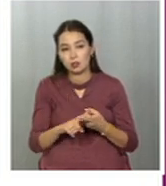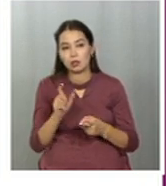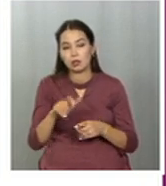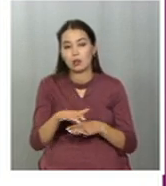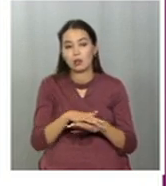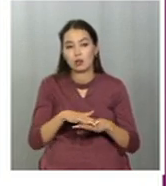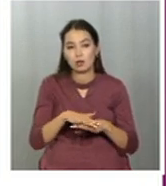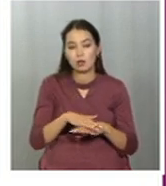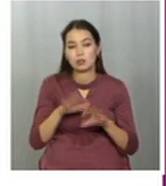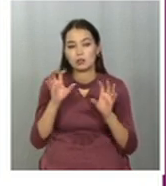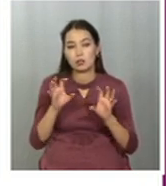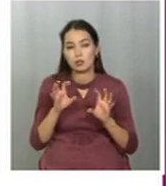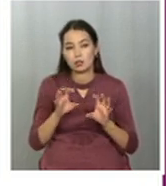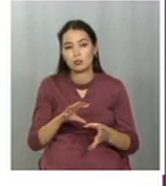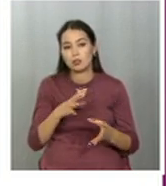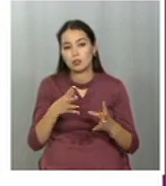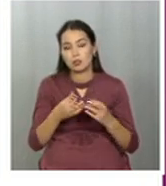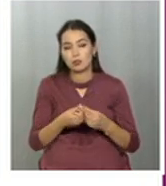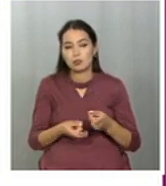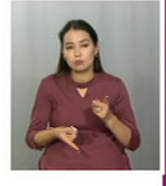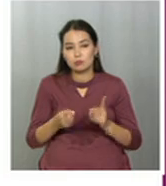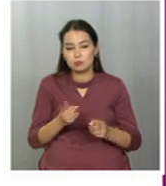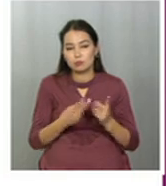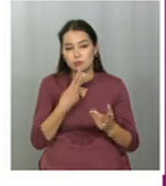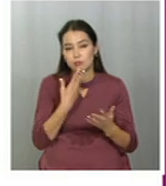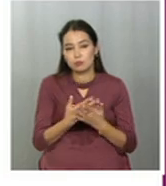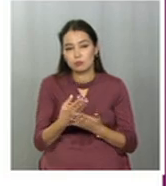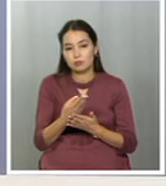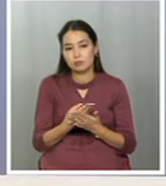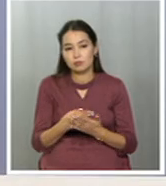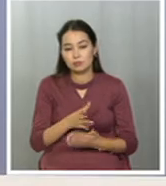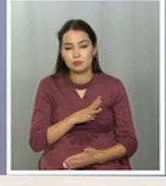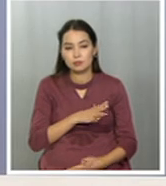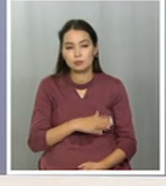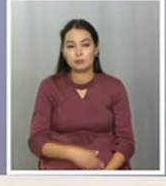халықтың салт-дәстүріне деген шынайы көзқарасы байқалады.